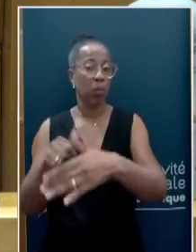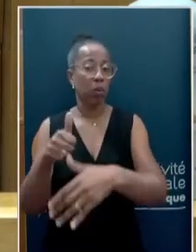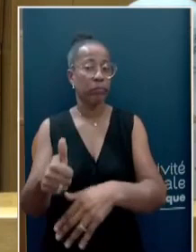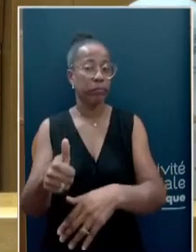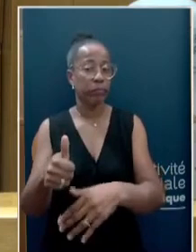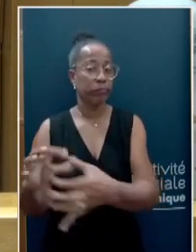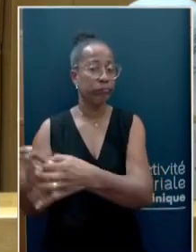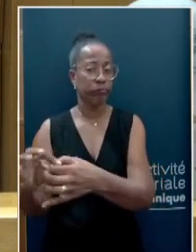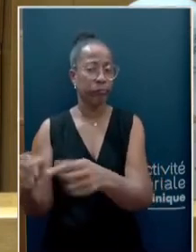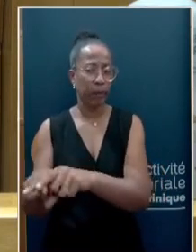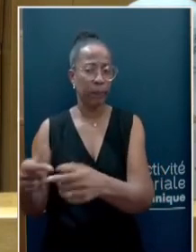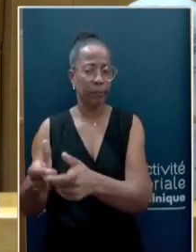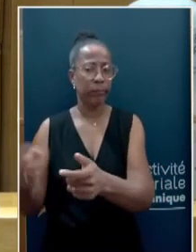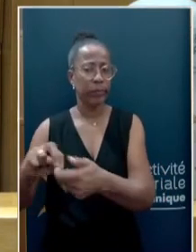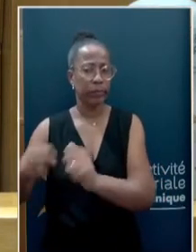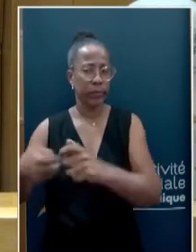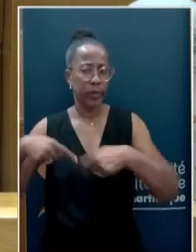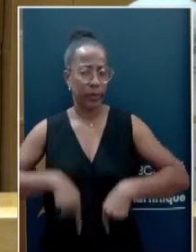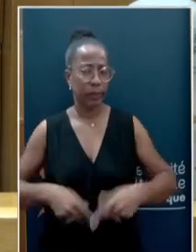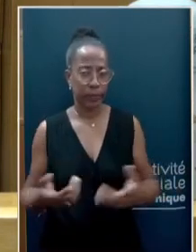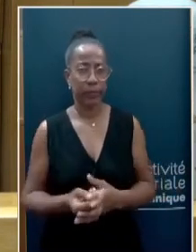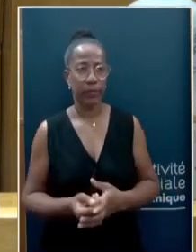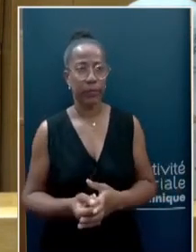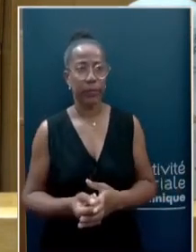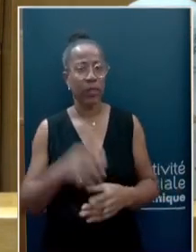renoncé. Et on a voté ça ici.